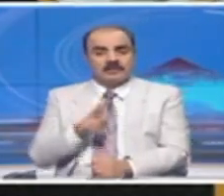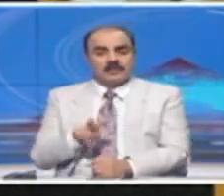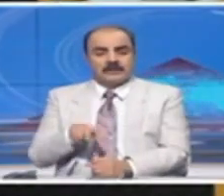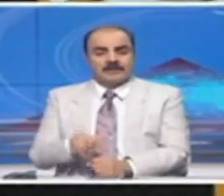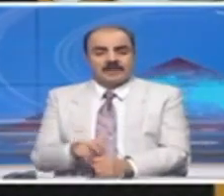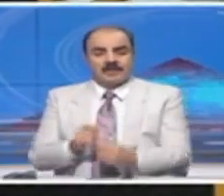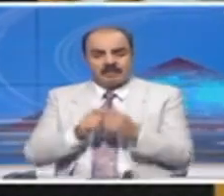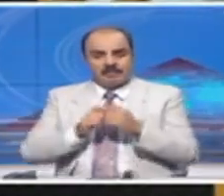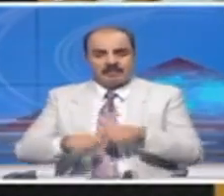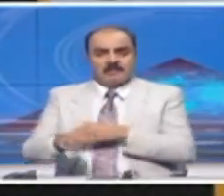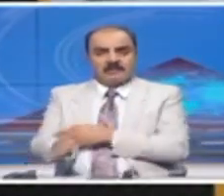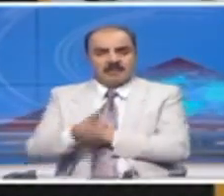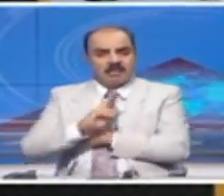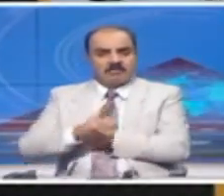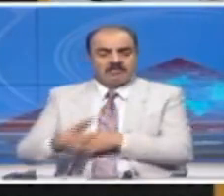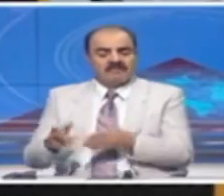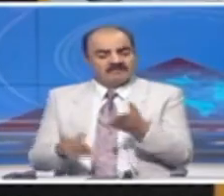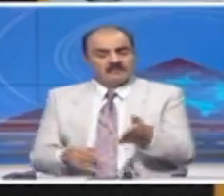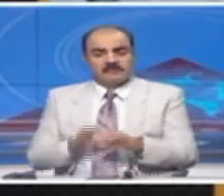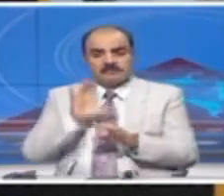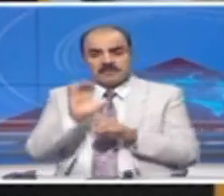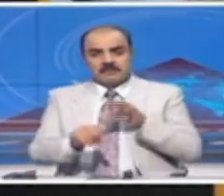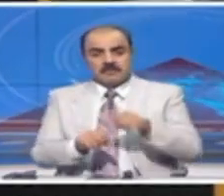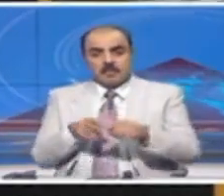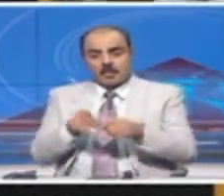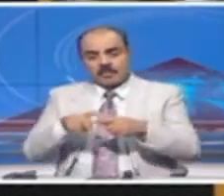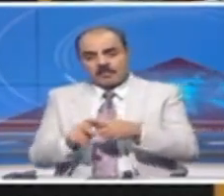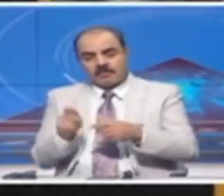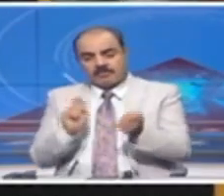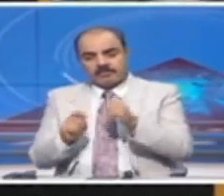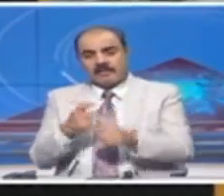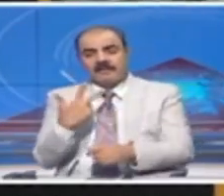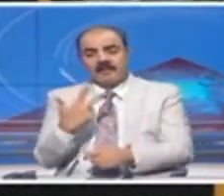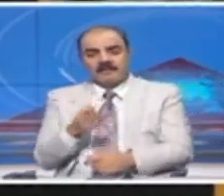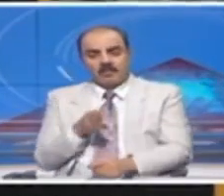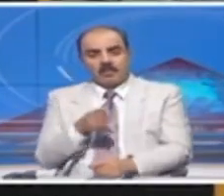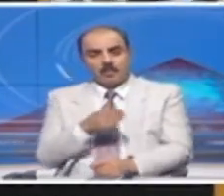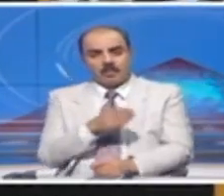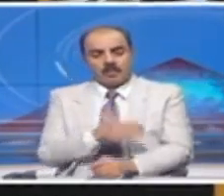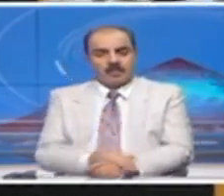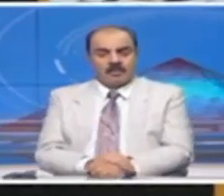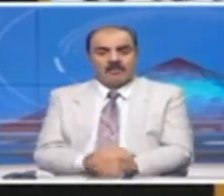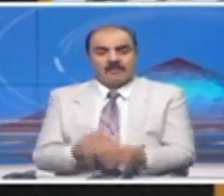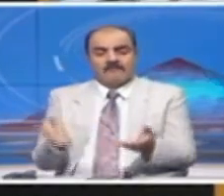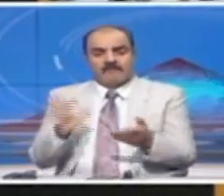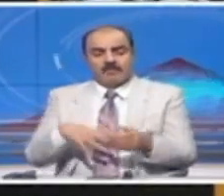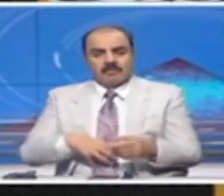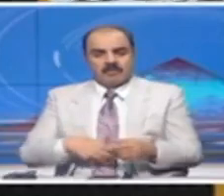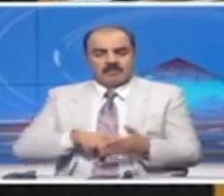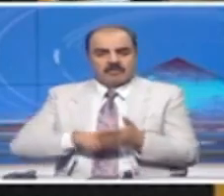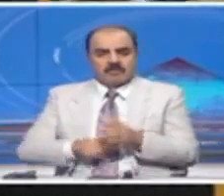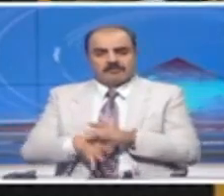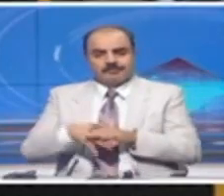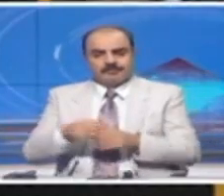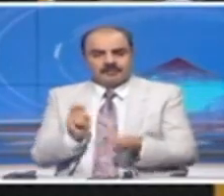1582 قطعة سلاح أبيض، كما تم ضبط 3 ورش لتصنيع الأسلحة النارية والبيضاء وبداخلها أسلحة